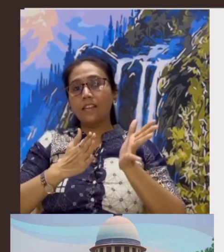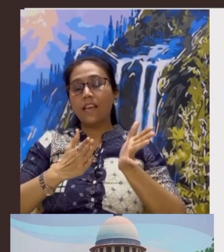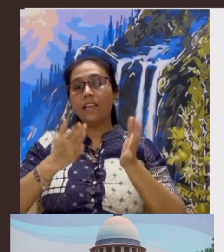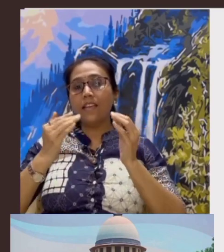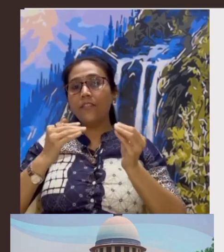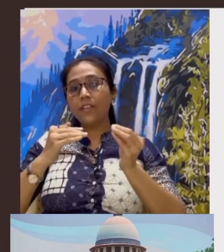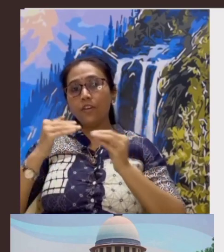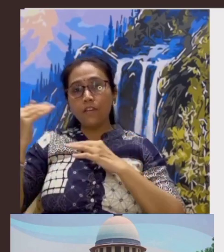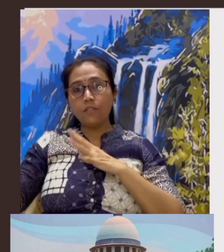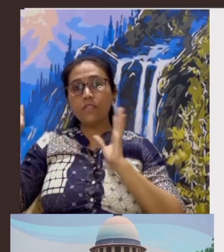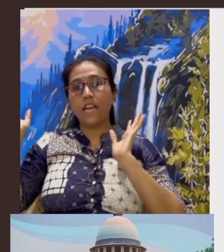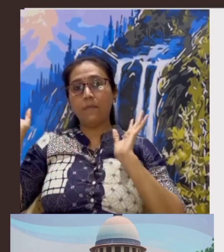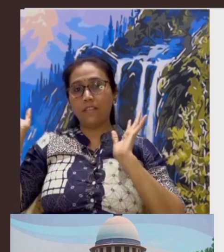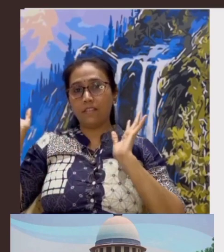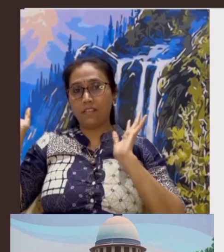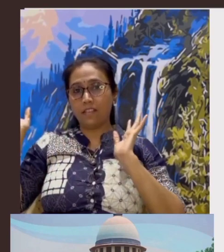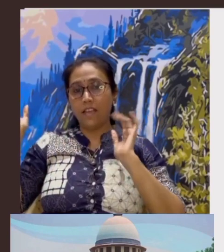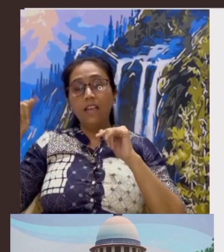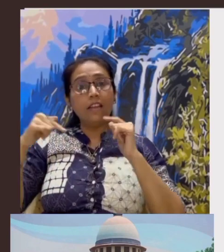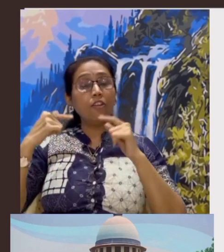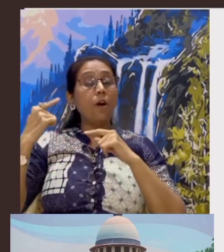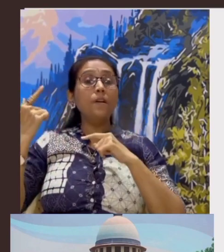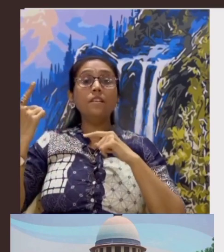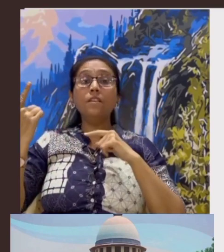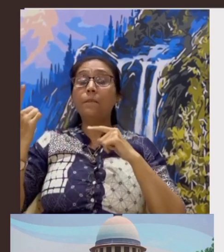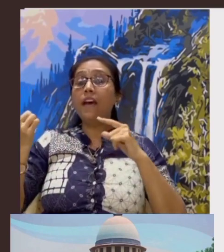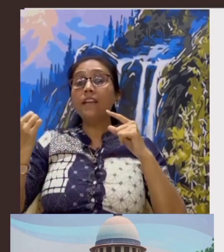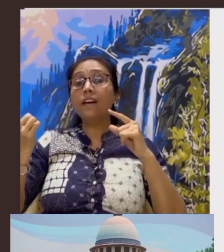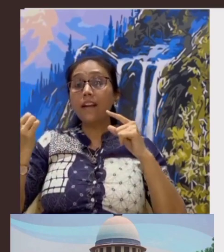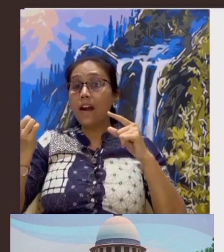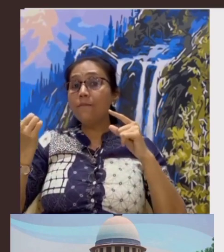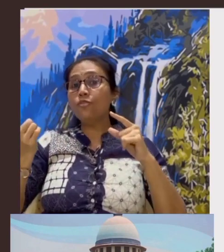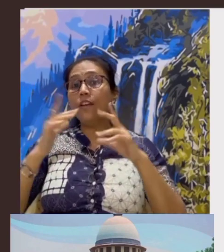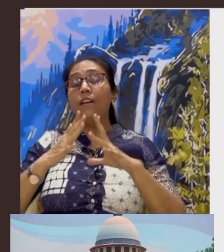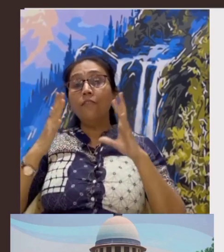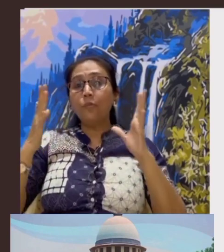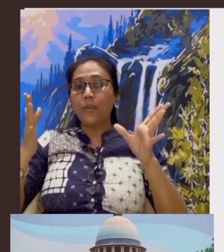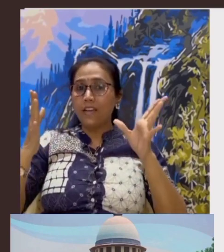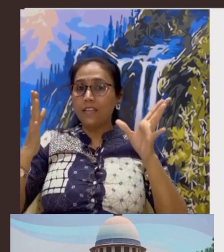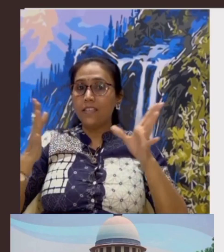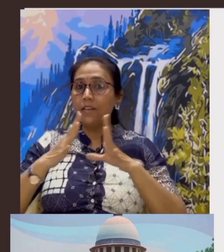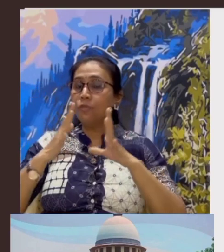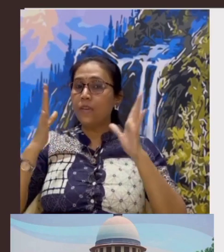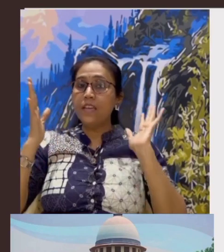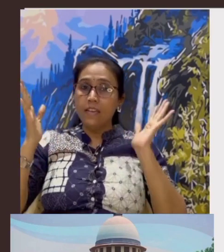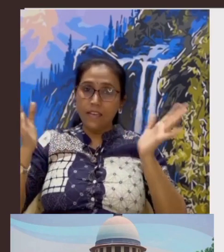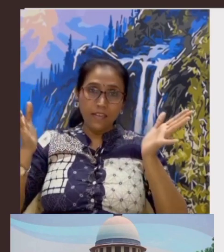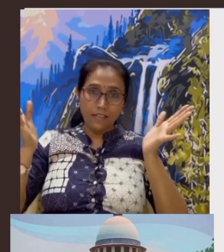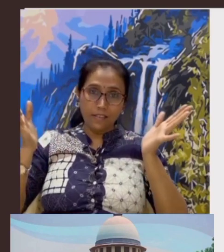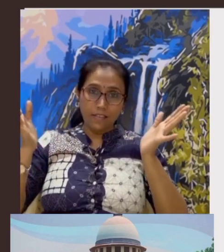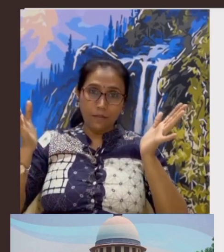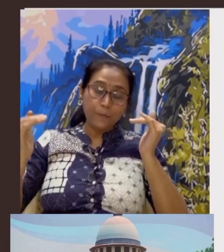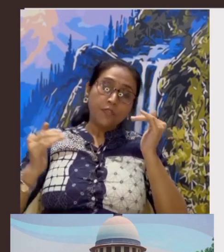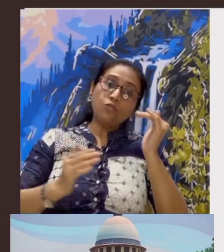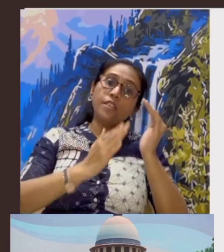सकता है या फिर ये ऑर्डर को साइड में रख सकता है, लेकिन कॉम्पनसेशन बढ़ाने का काम जो है वो मेरा नहीं है, वो मैं नहीं कर